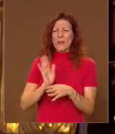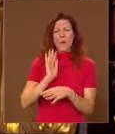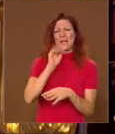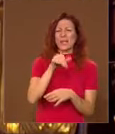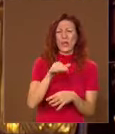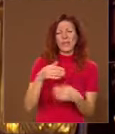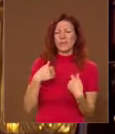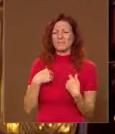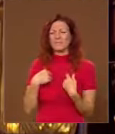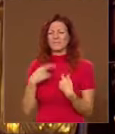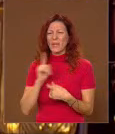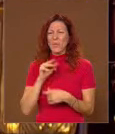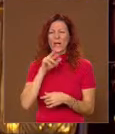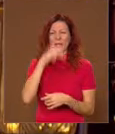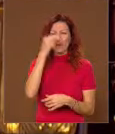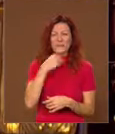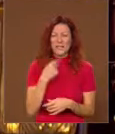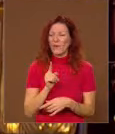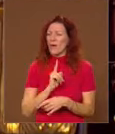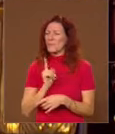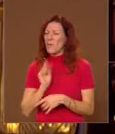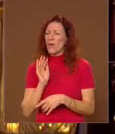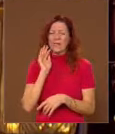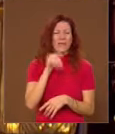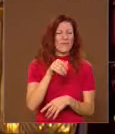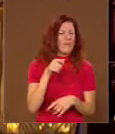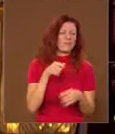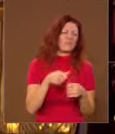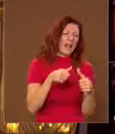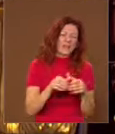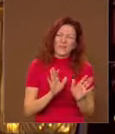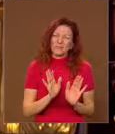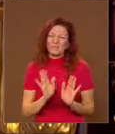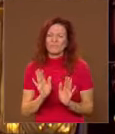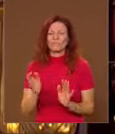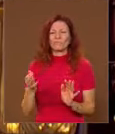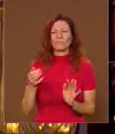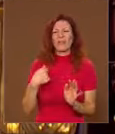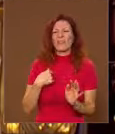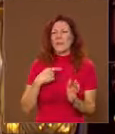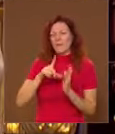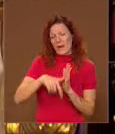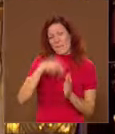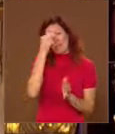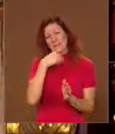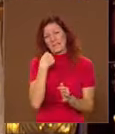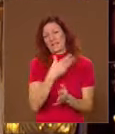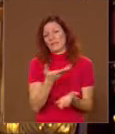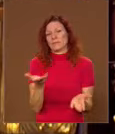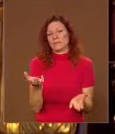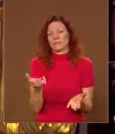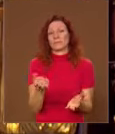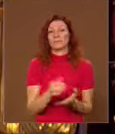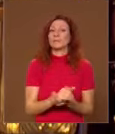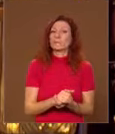радост в къщи. Нова работа трябва да си намери, имам гайлета, имам трудности. Не ми е сега време за църква. Ето какви неща